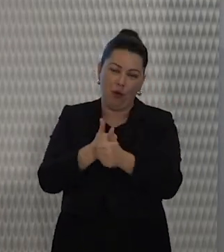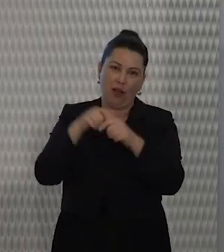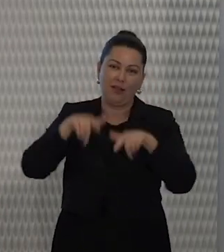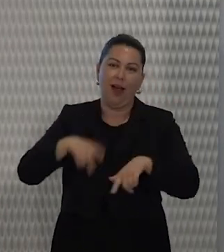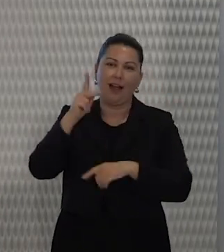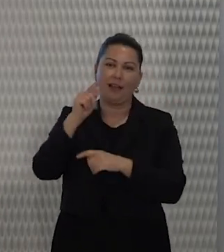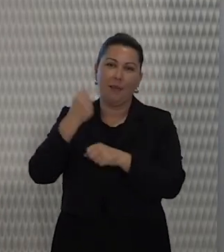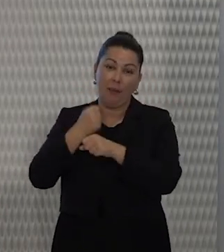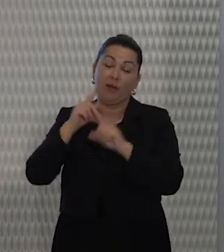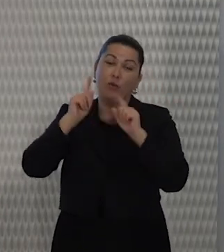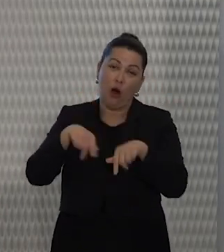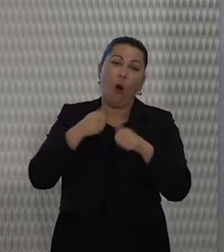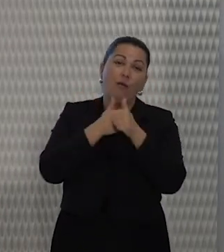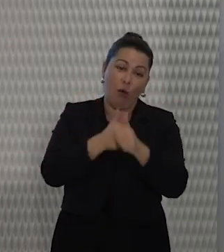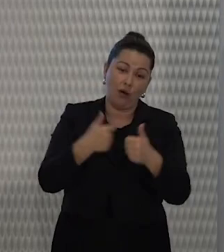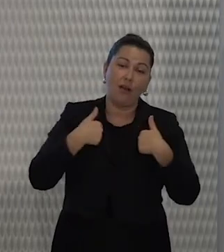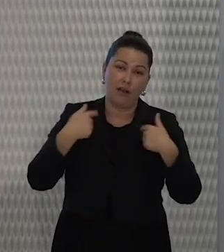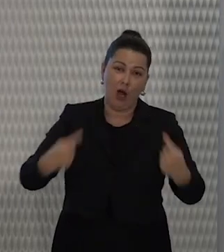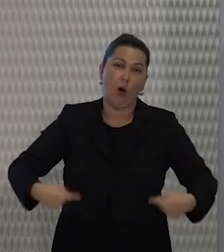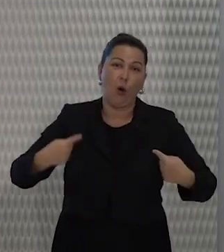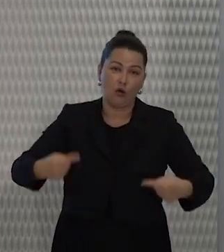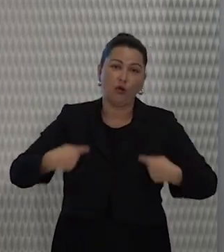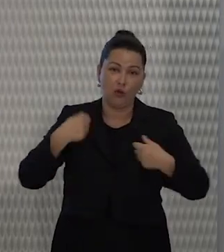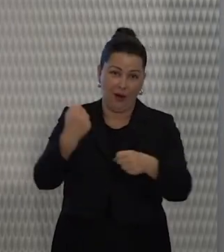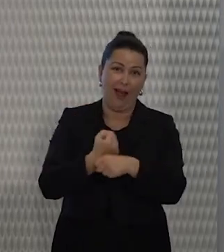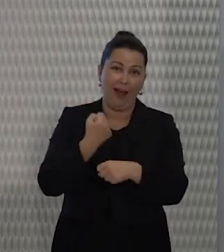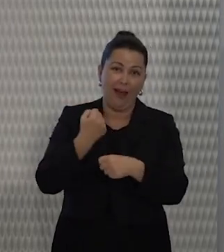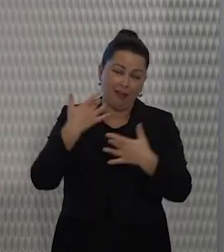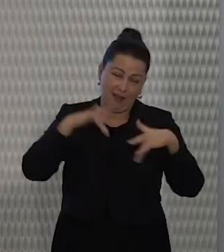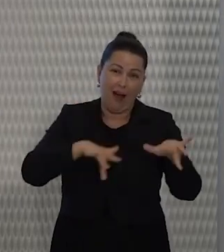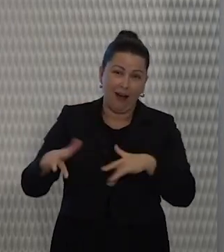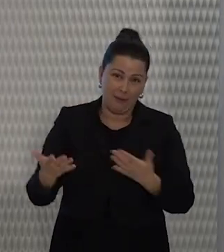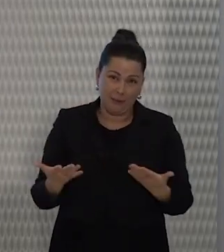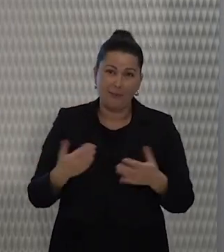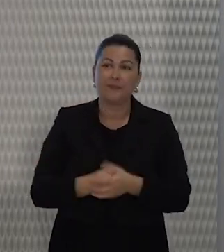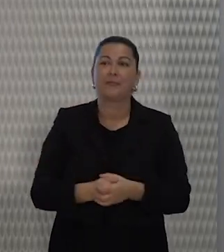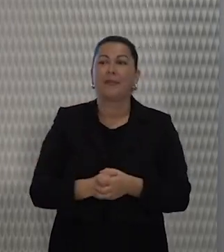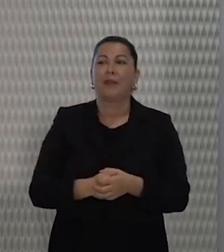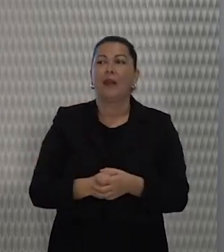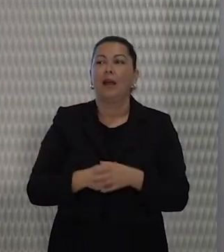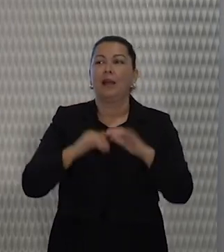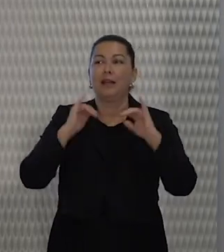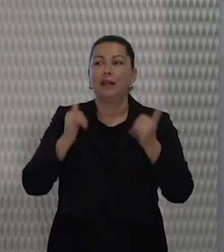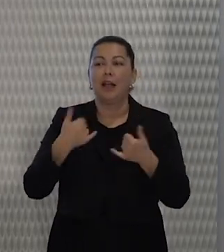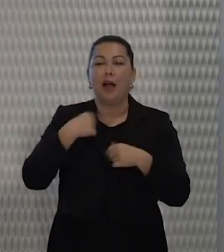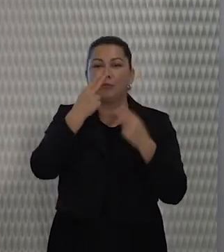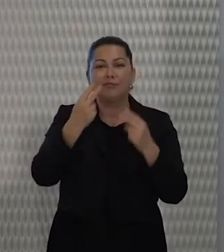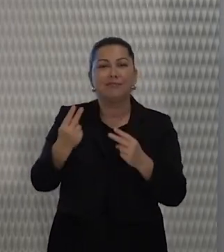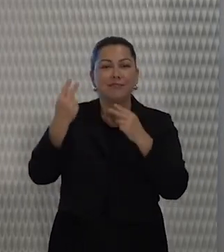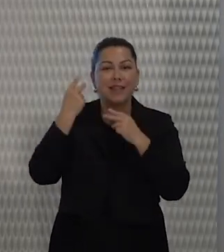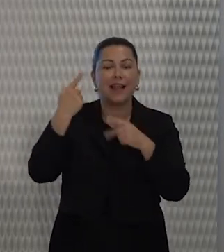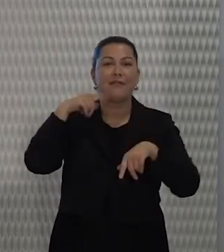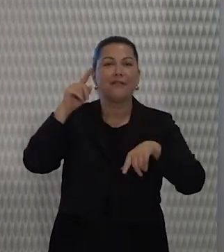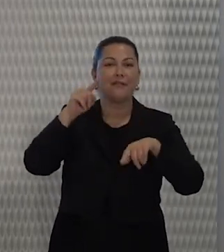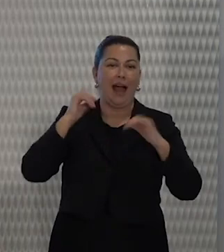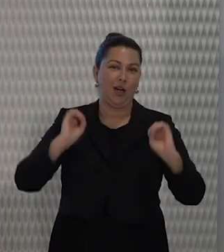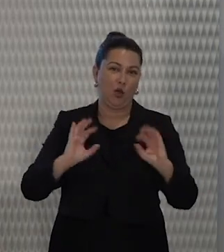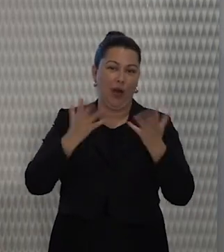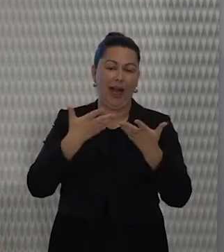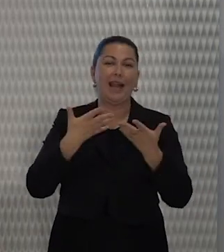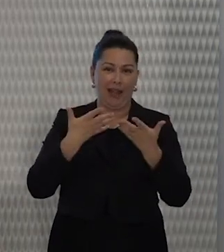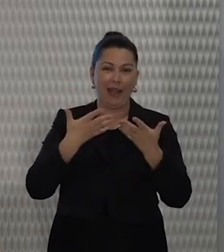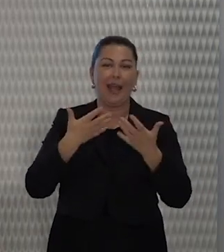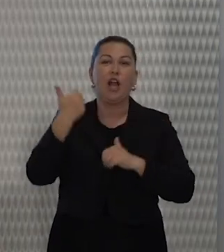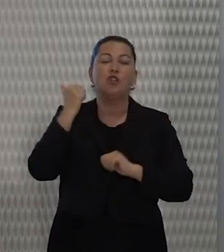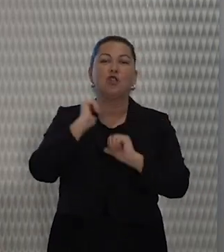gebracht hat. Und was Sie gerade gesehen haben, sind die aktuellen Sportarten, die wir alle betreiben. Factory